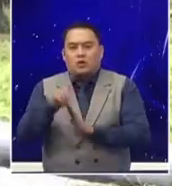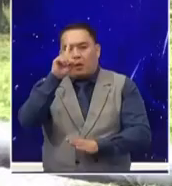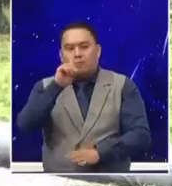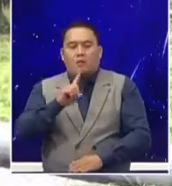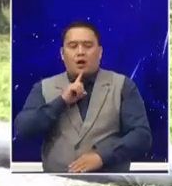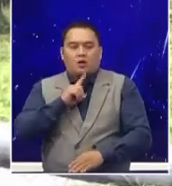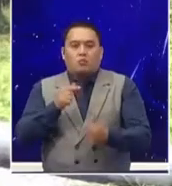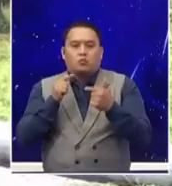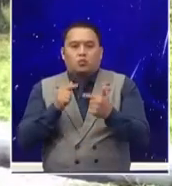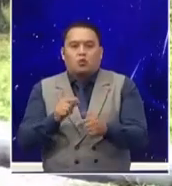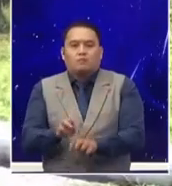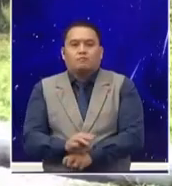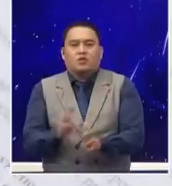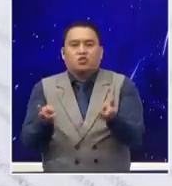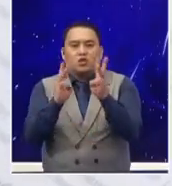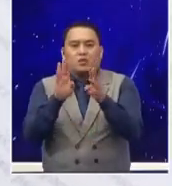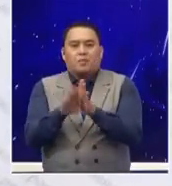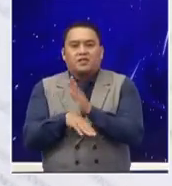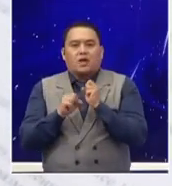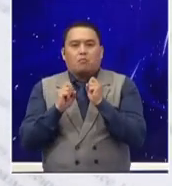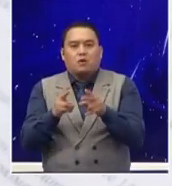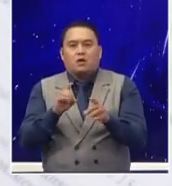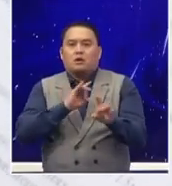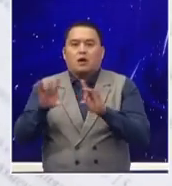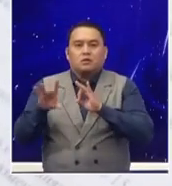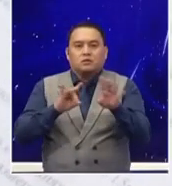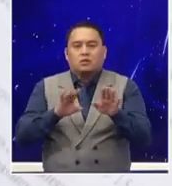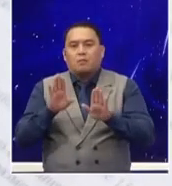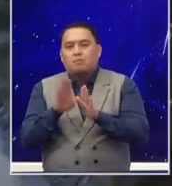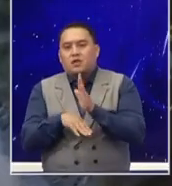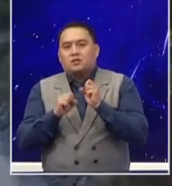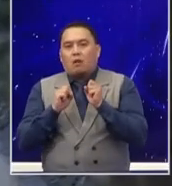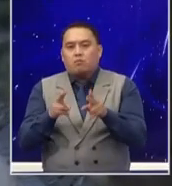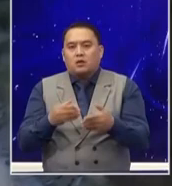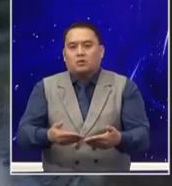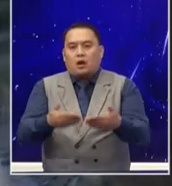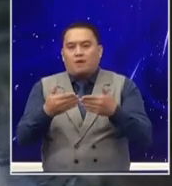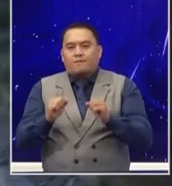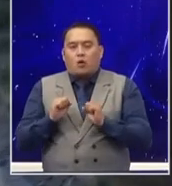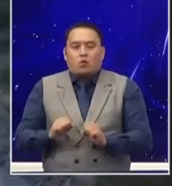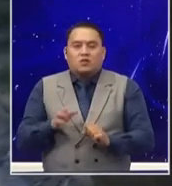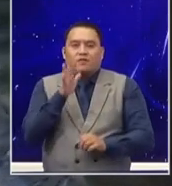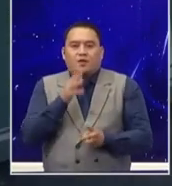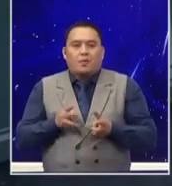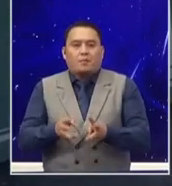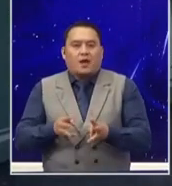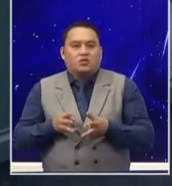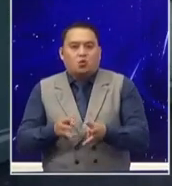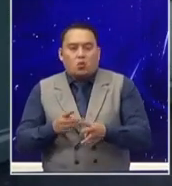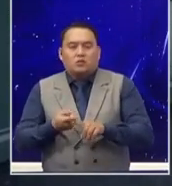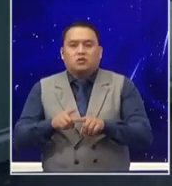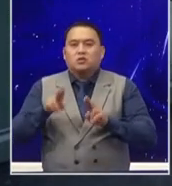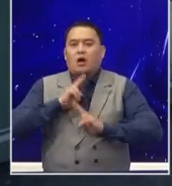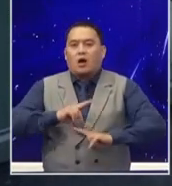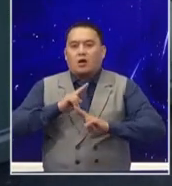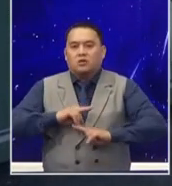месячник противопожарной безопасности. Он направлен на разъяснение населению мер безопасности в предстоящий отопительный период. В рамках мероприятия